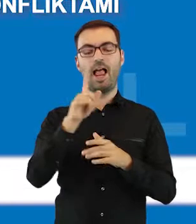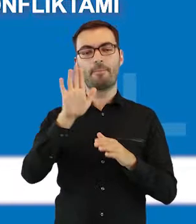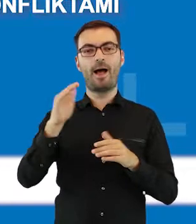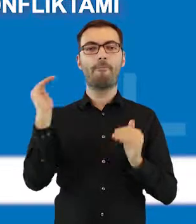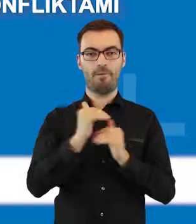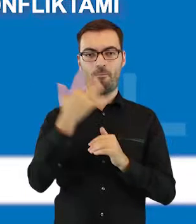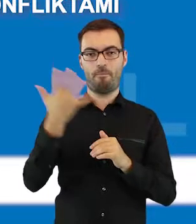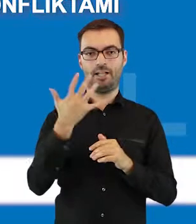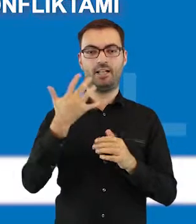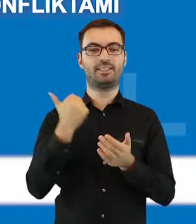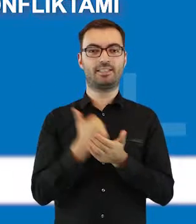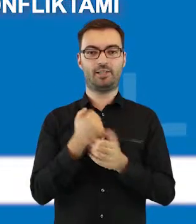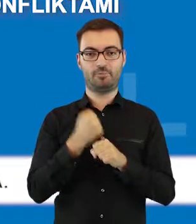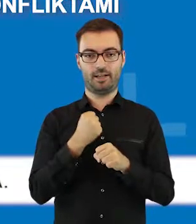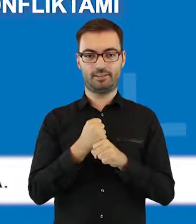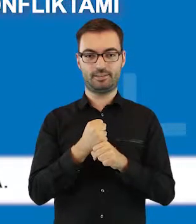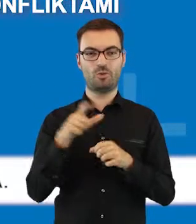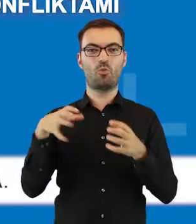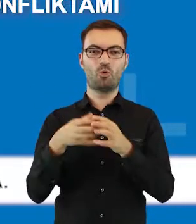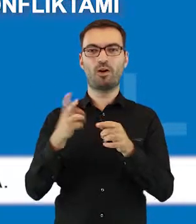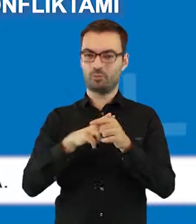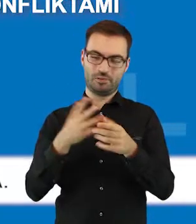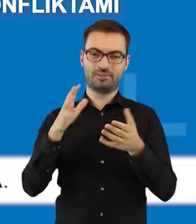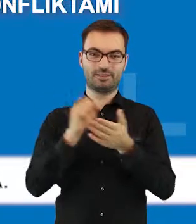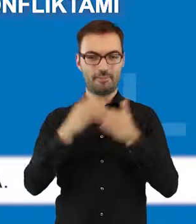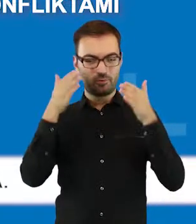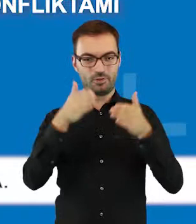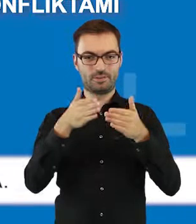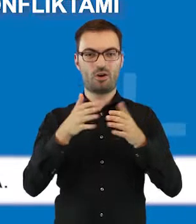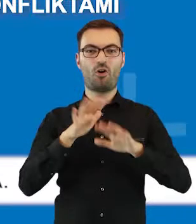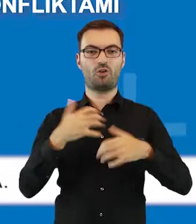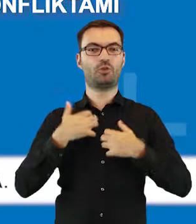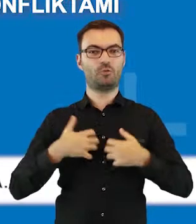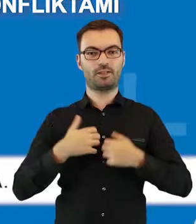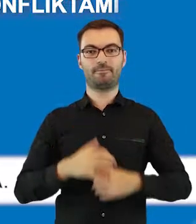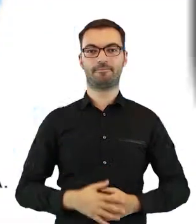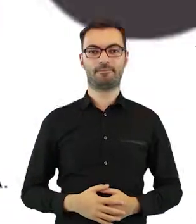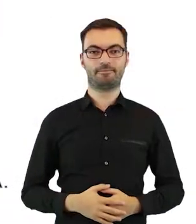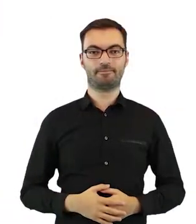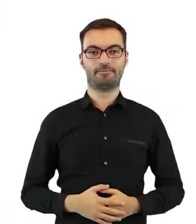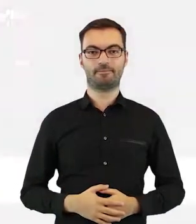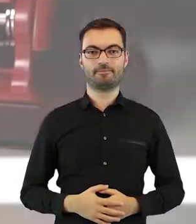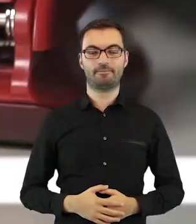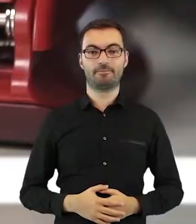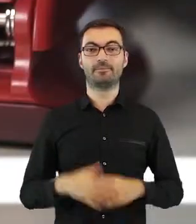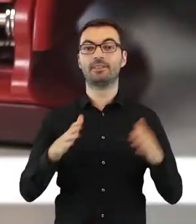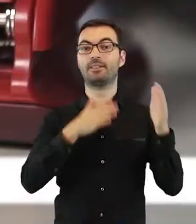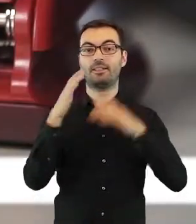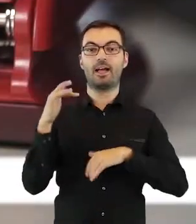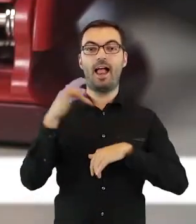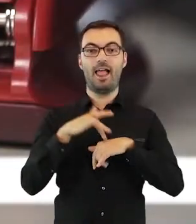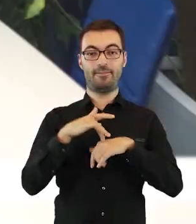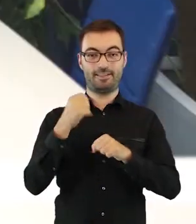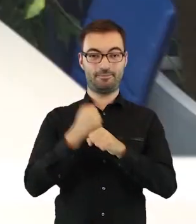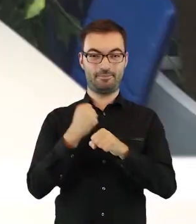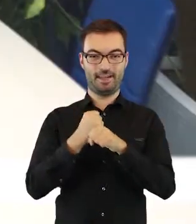poparte minimum 5-letnim stażem pracy w jednostce organizacyjnej zajmującej się ochroną środowiska. Efektem